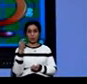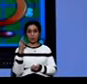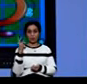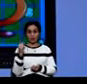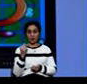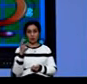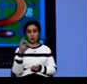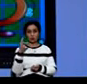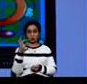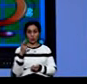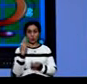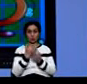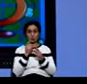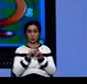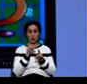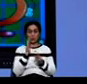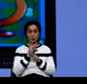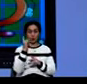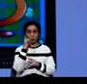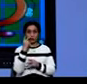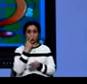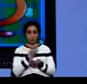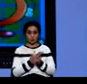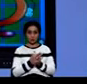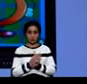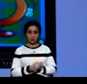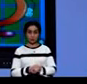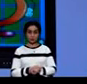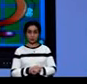одна, одно сөздер бар. Ойлап көрдіңіз ме?